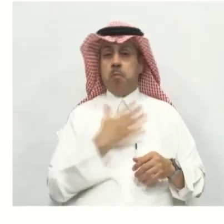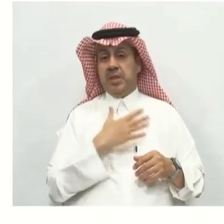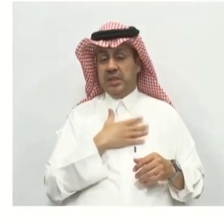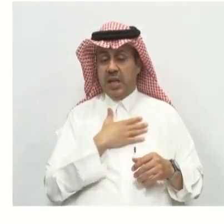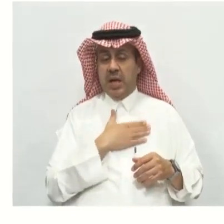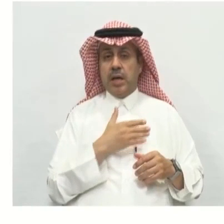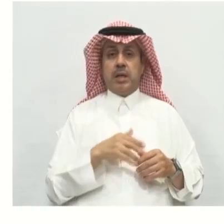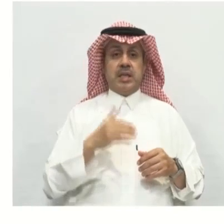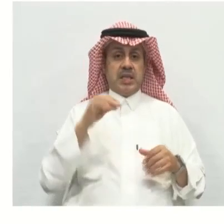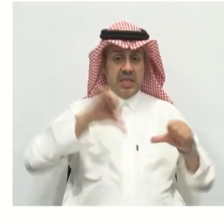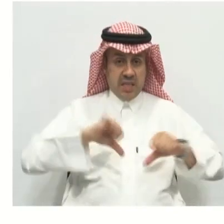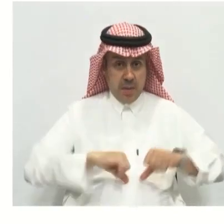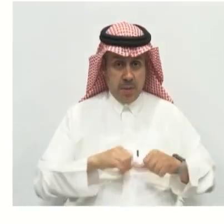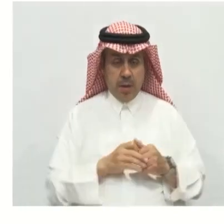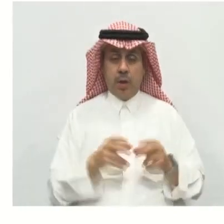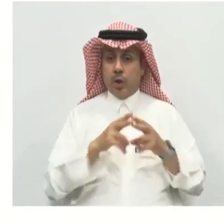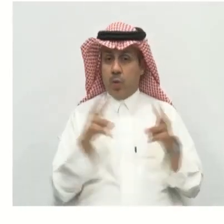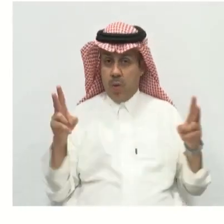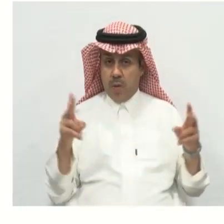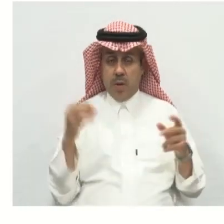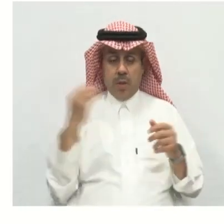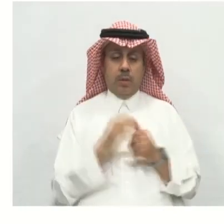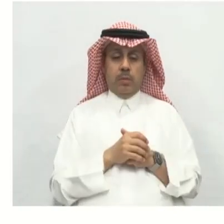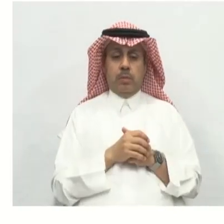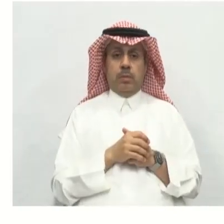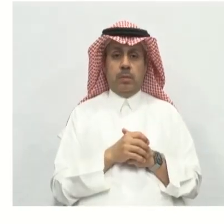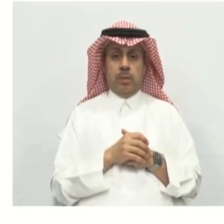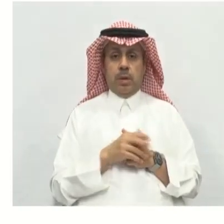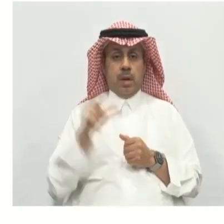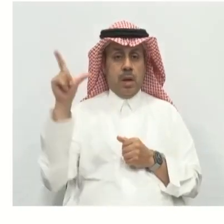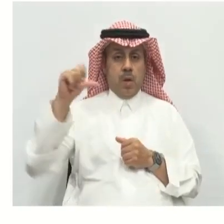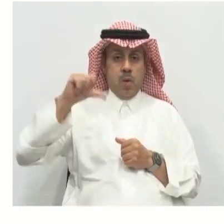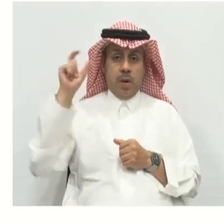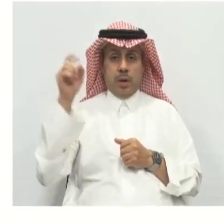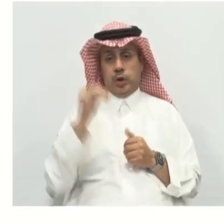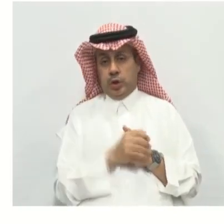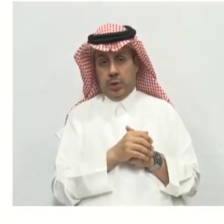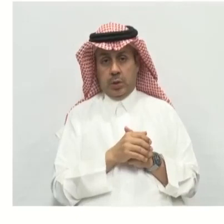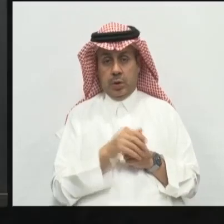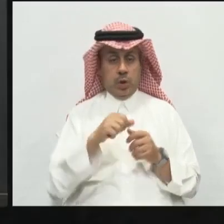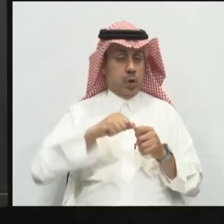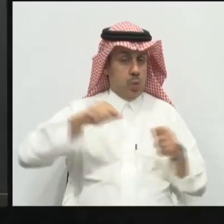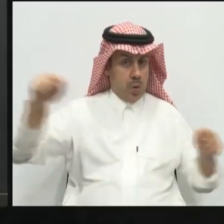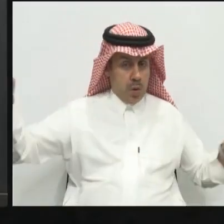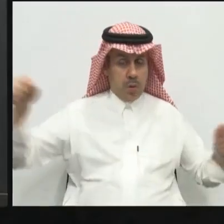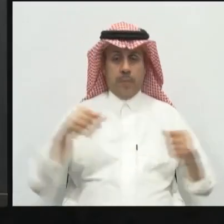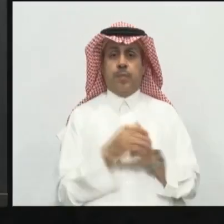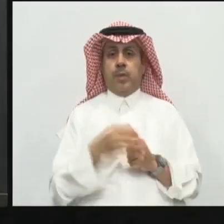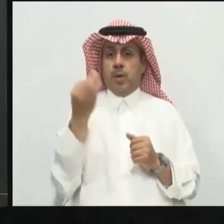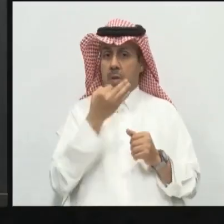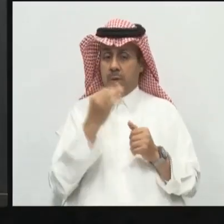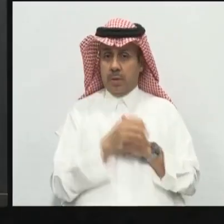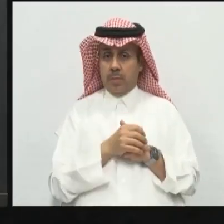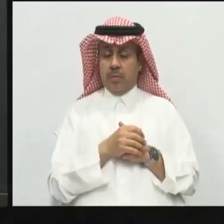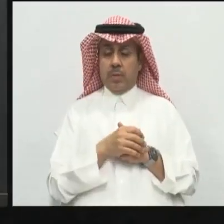واضحه على الرغم من ان كلمتي تو معناها جدا ولونج معناها طويل لا تعبران عن ذلك مفردتين بمعنى لو